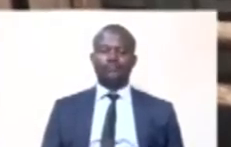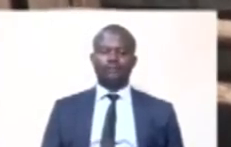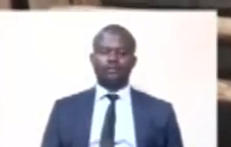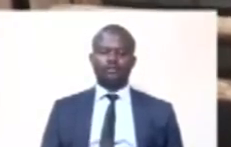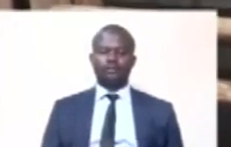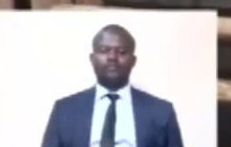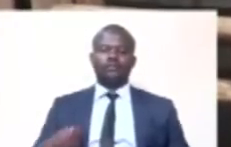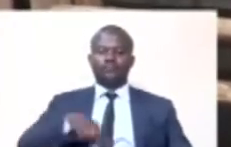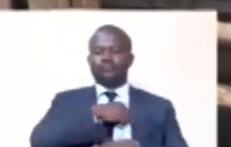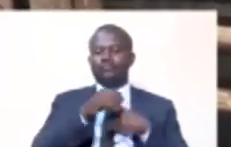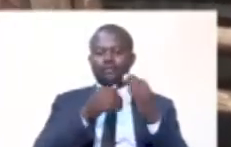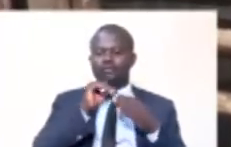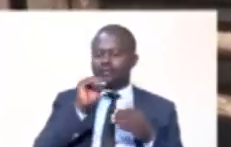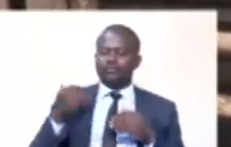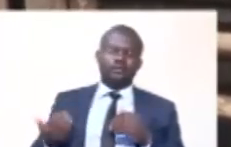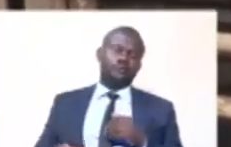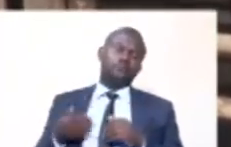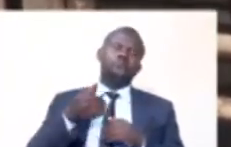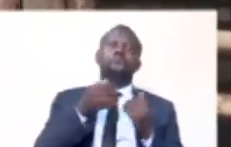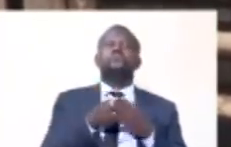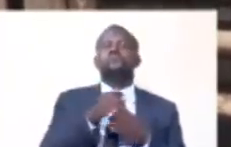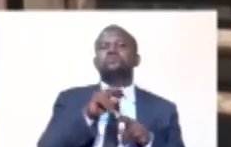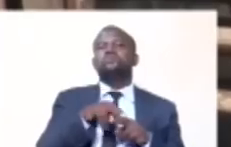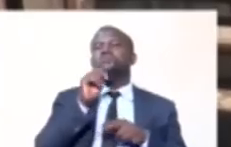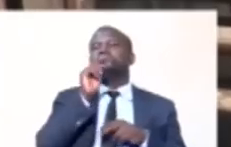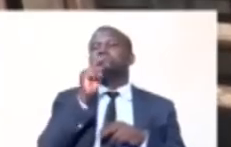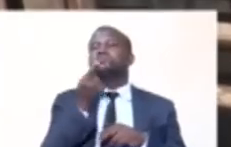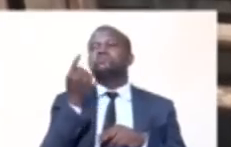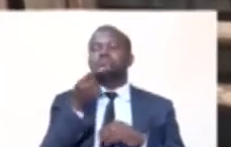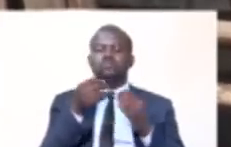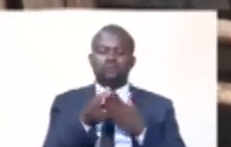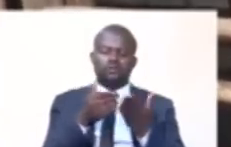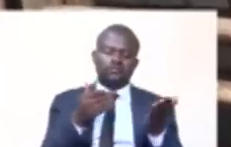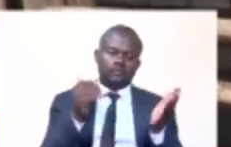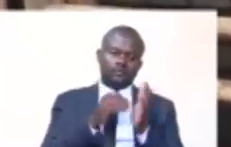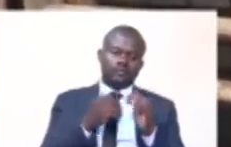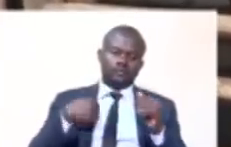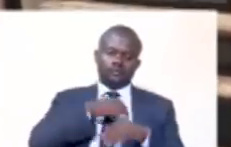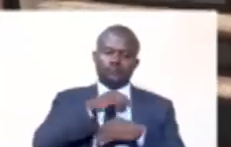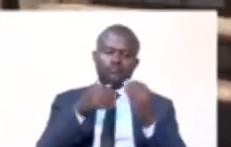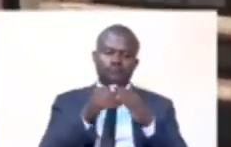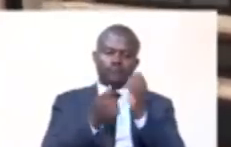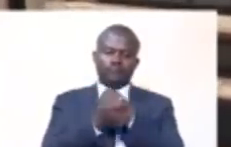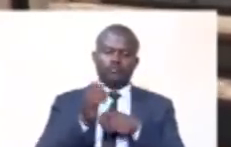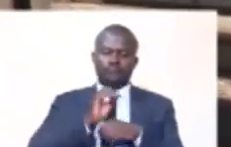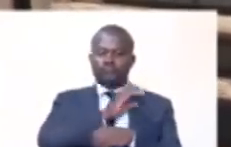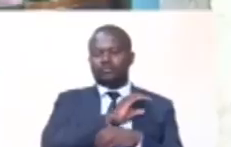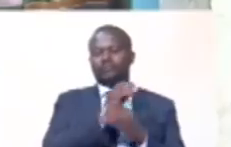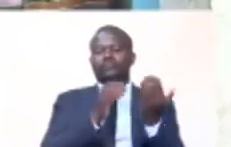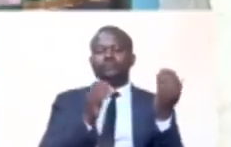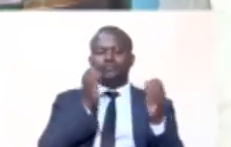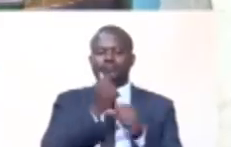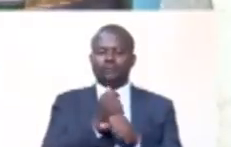urabona ntabwo tukiri ba badama bo kwirirwa twiyambitse ibintu byo kurya cyangwa imyenda ngo babidukuremo. Ubu twabaye amakoperative dusigaye